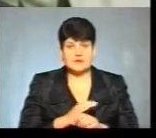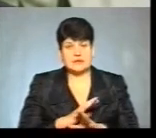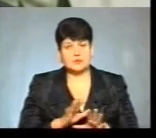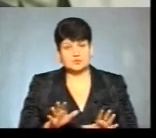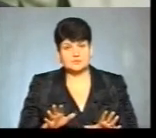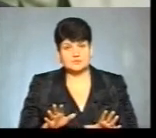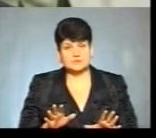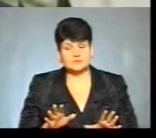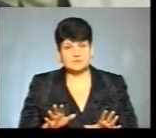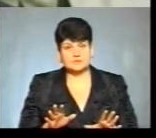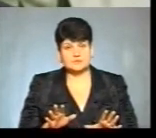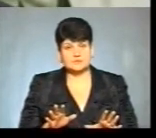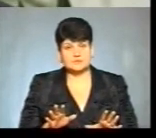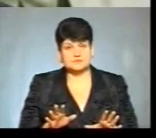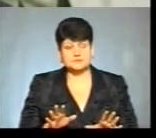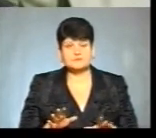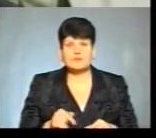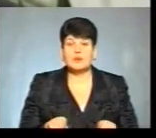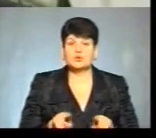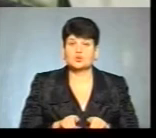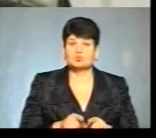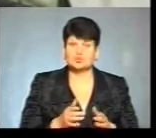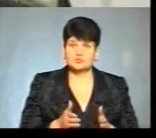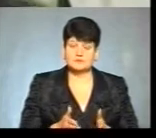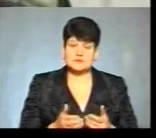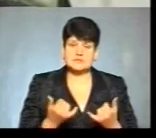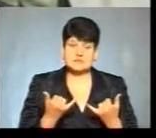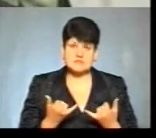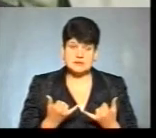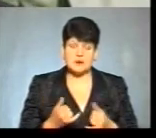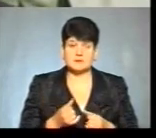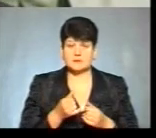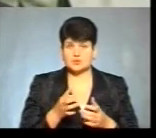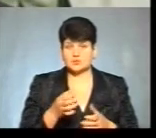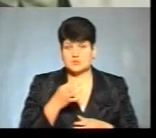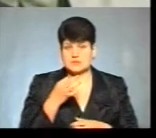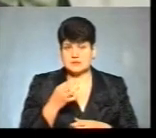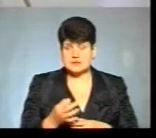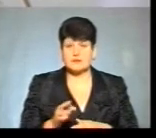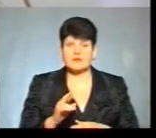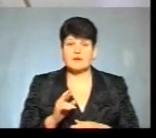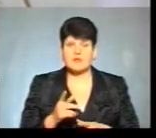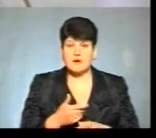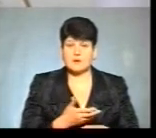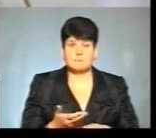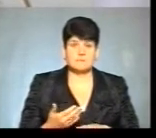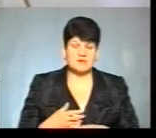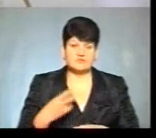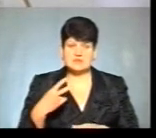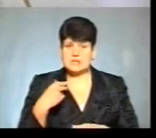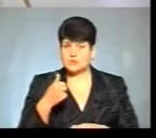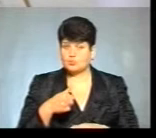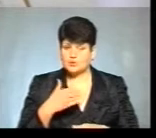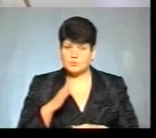так? От, тому зараз неможливо сказати, скажімо, як ми в 2020 році ми